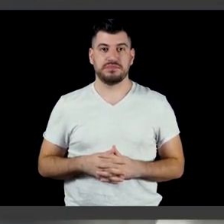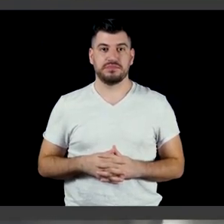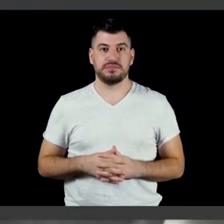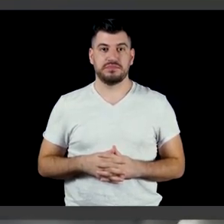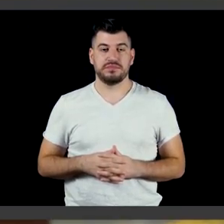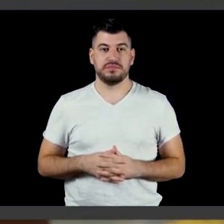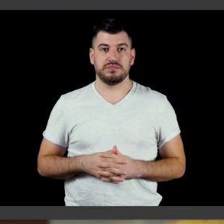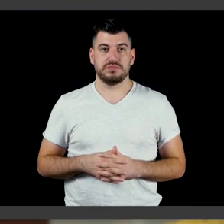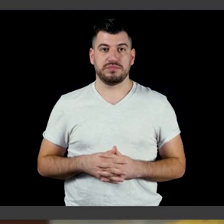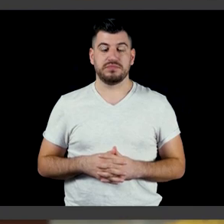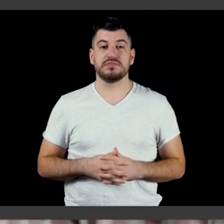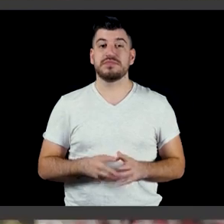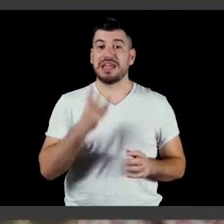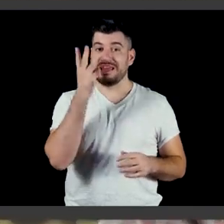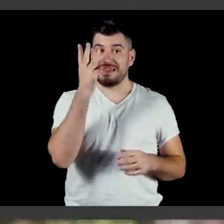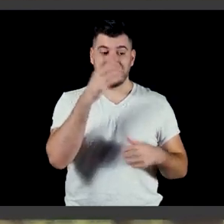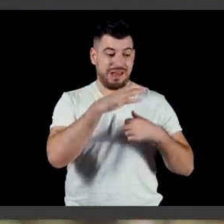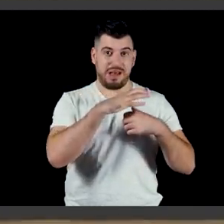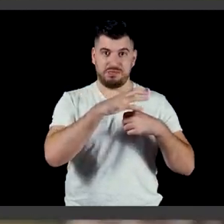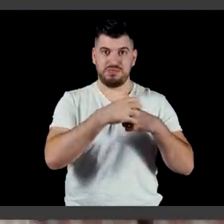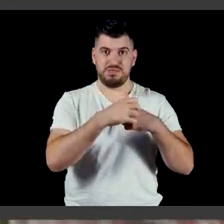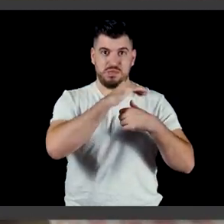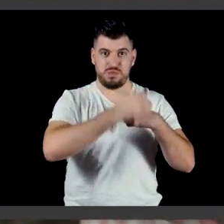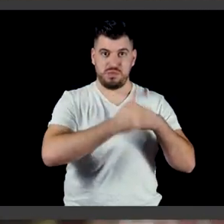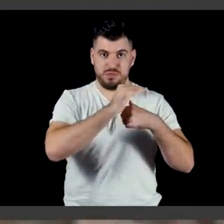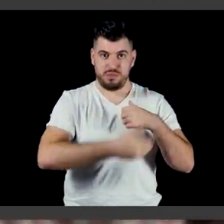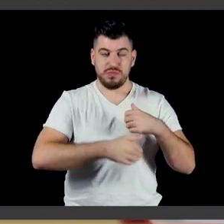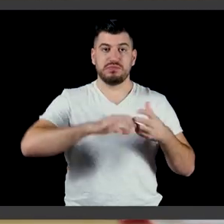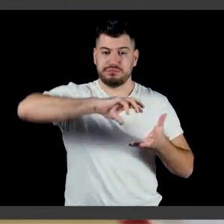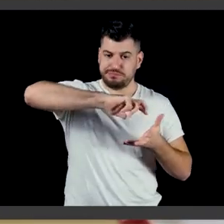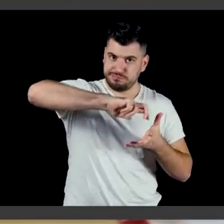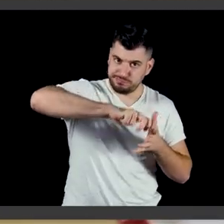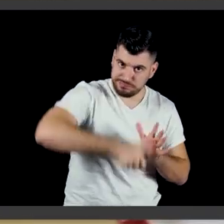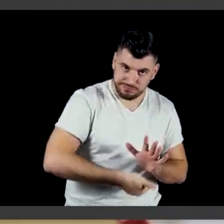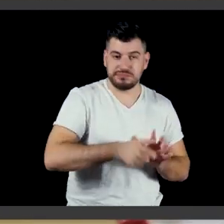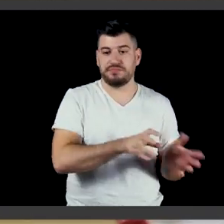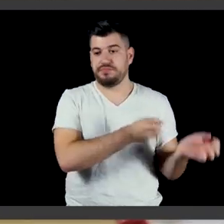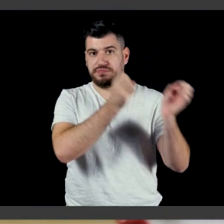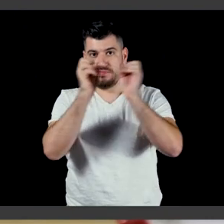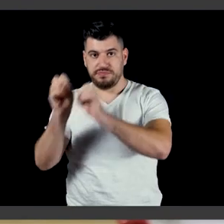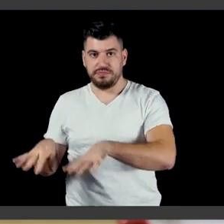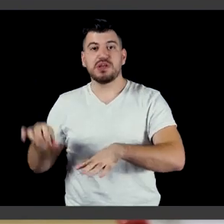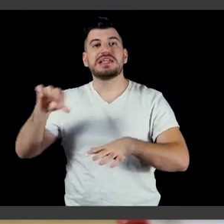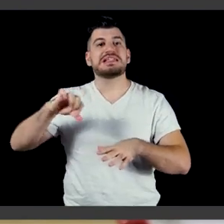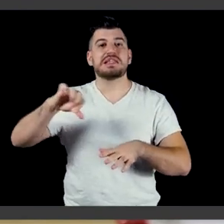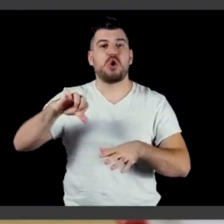και τα 3 πορτοκάλια παίρνω και στίβω το χυμό τους μέσα στο σιρόπι.